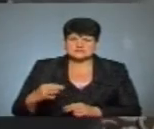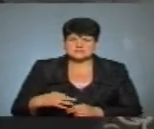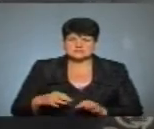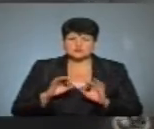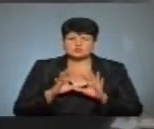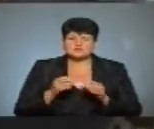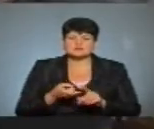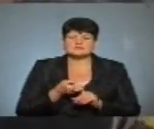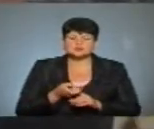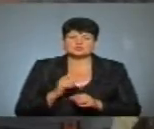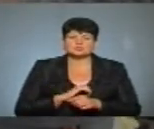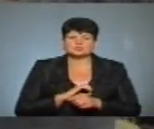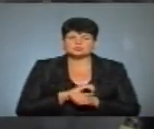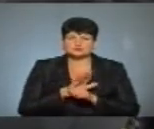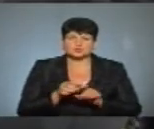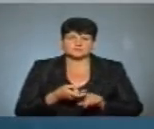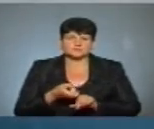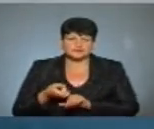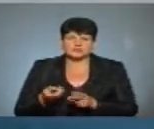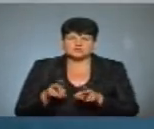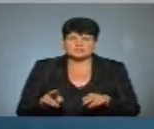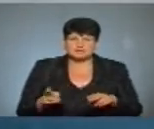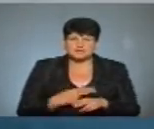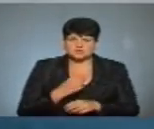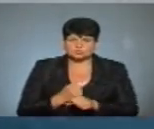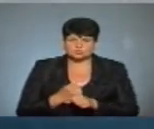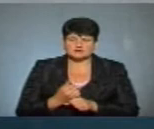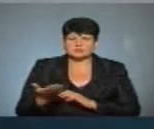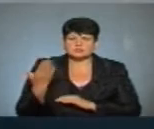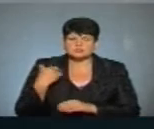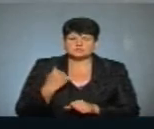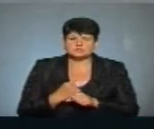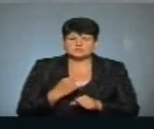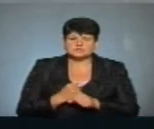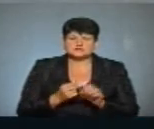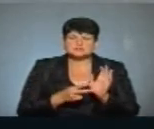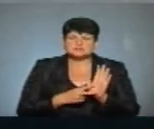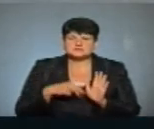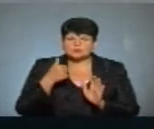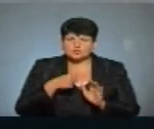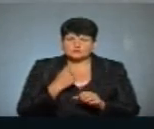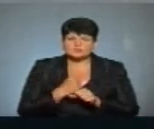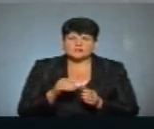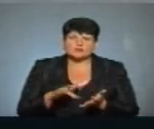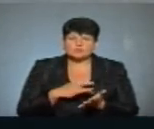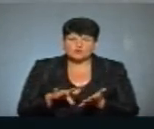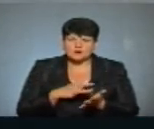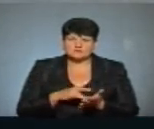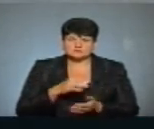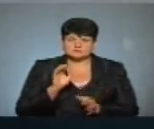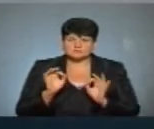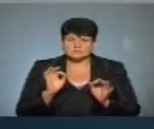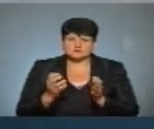через пандемію залишилася без роботи. До коронавірусу я працювала 7 років, пропрацювала бухгалтером, достатньо